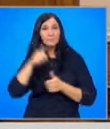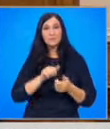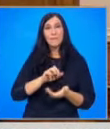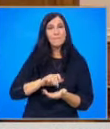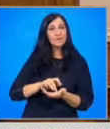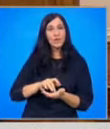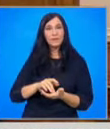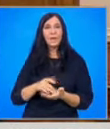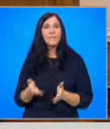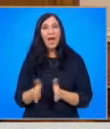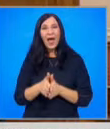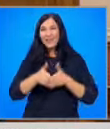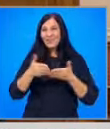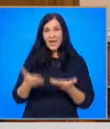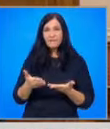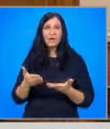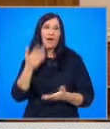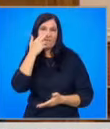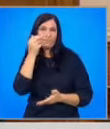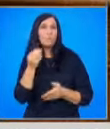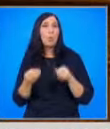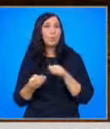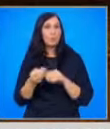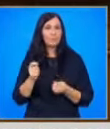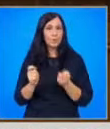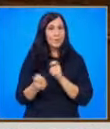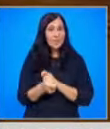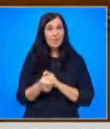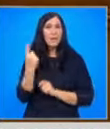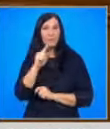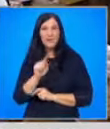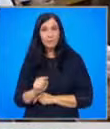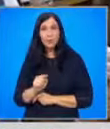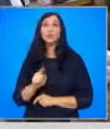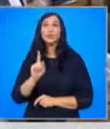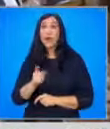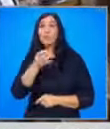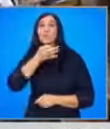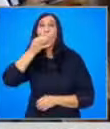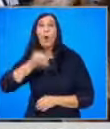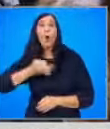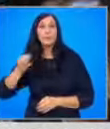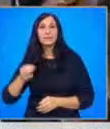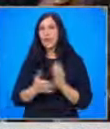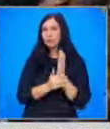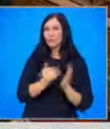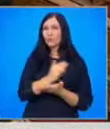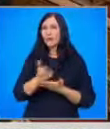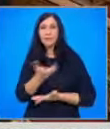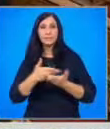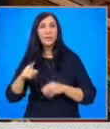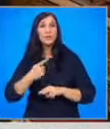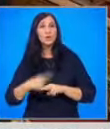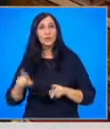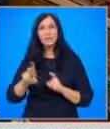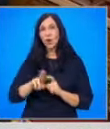машините. Дневникът е подправен. Първи въпрос. Но да ми го обясни експертно. В края на заседанието Йордан Цонев обобщи,